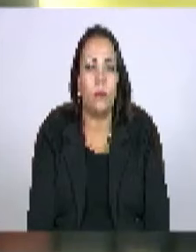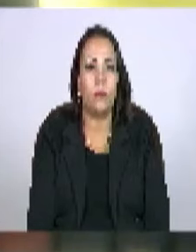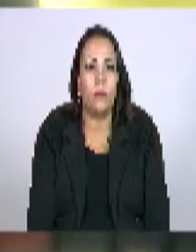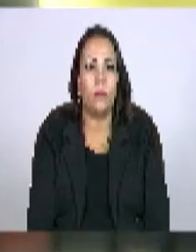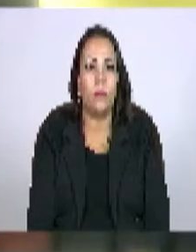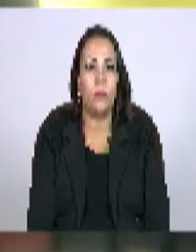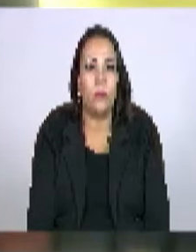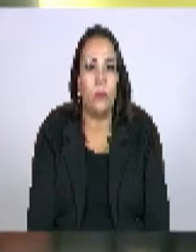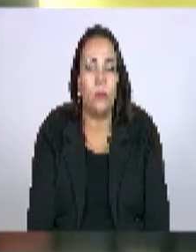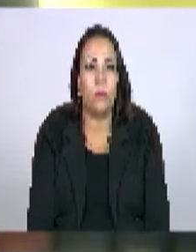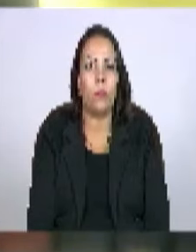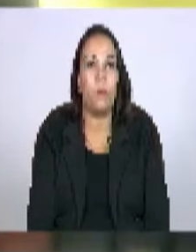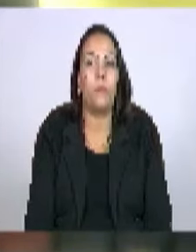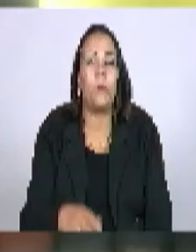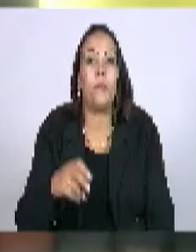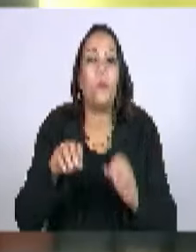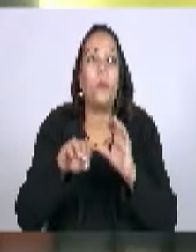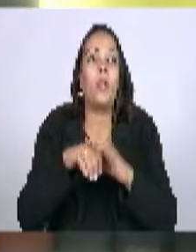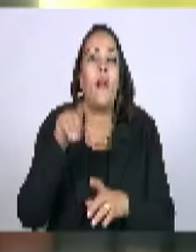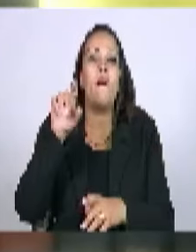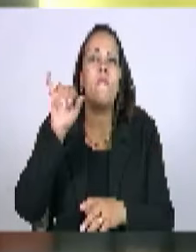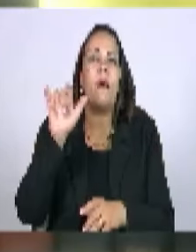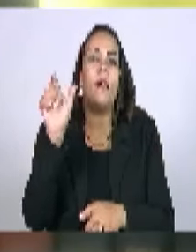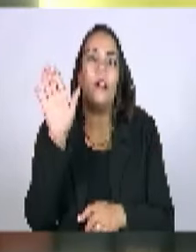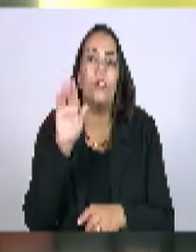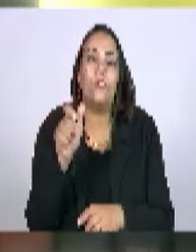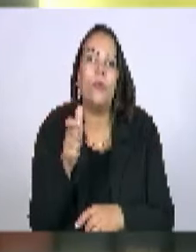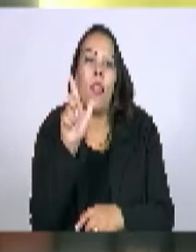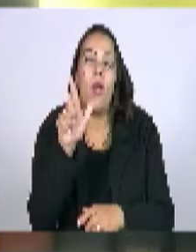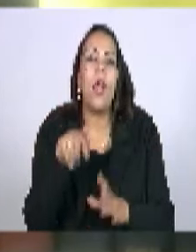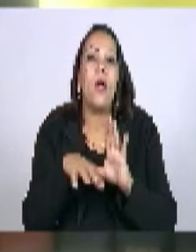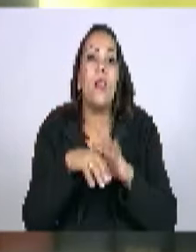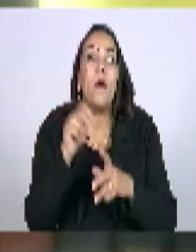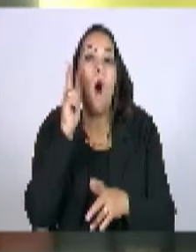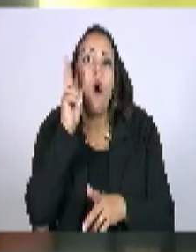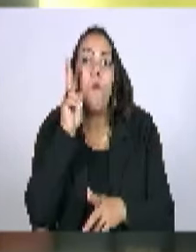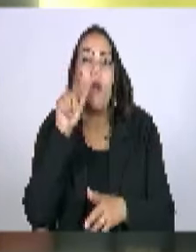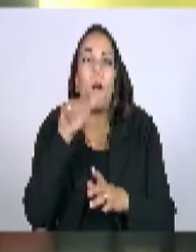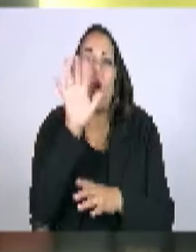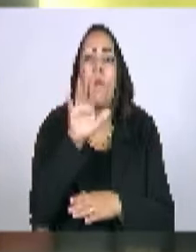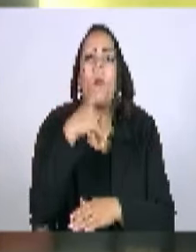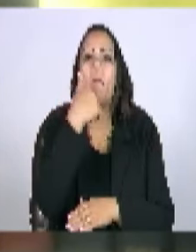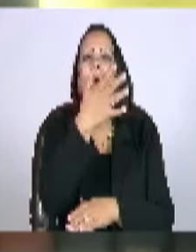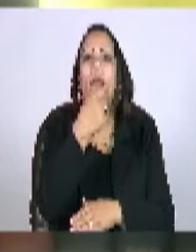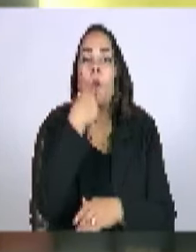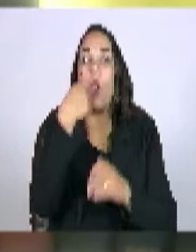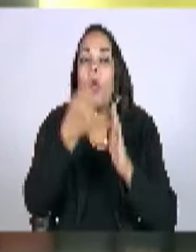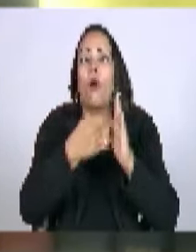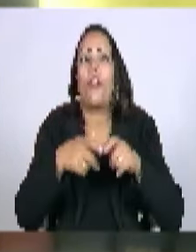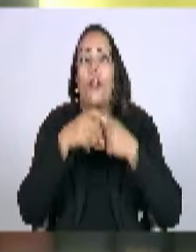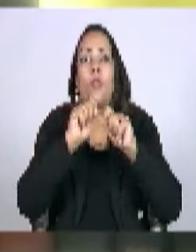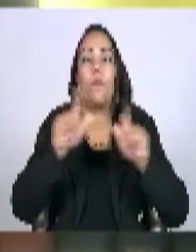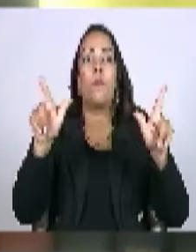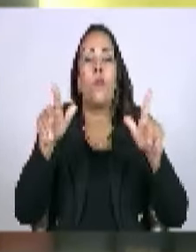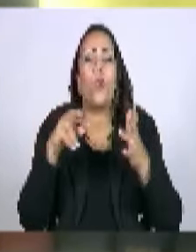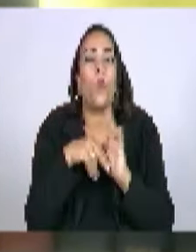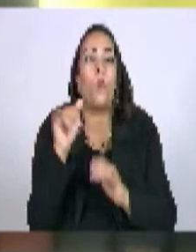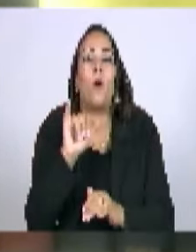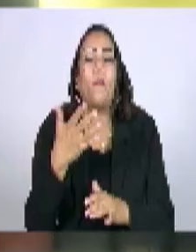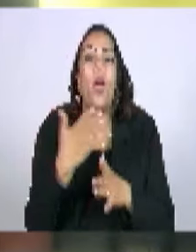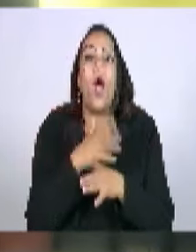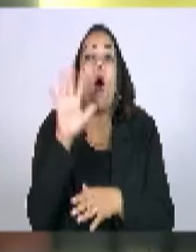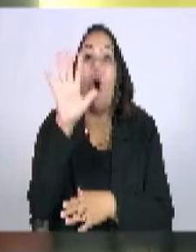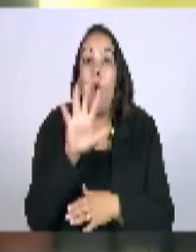الحلقه الفاينانشال تايمز نشر التقرير خطير جدا بيقول لك